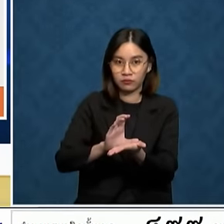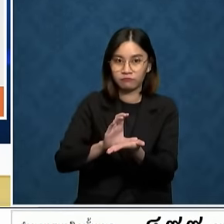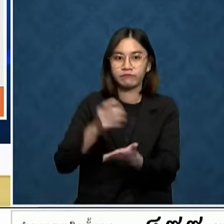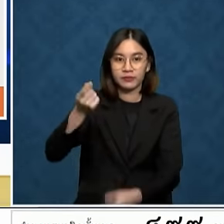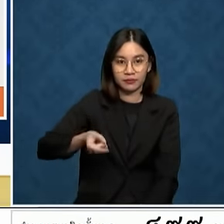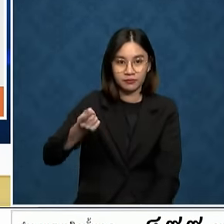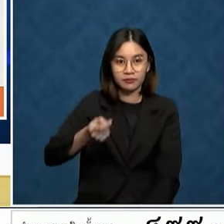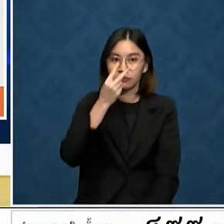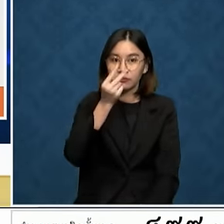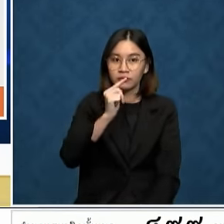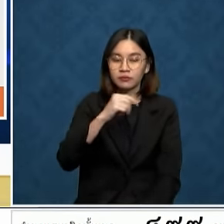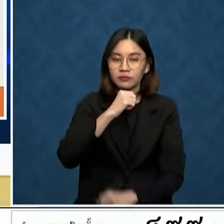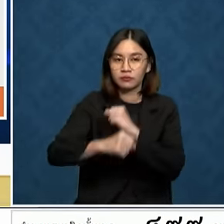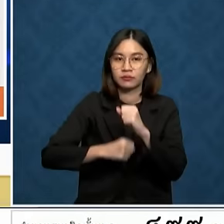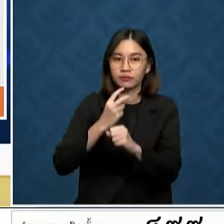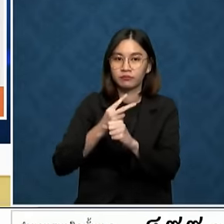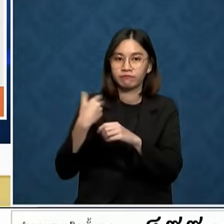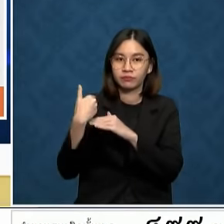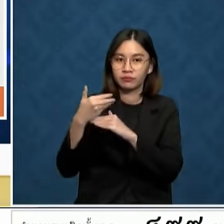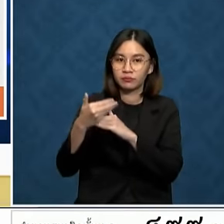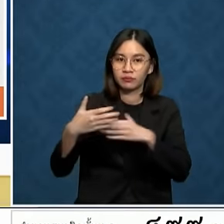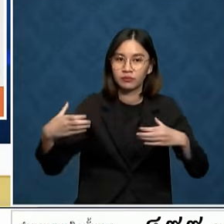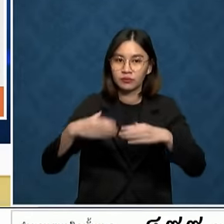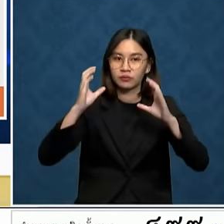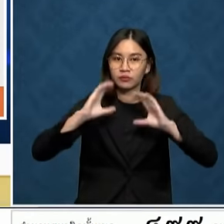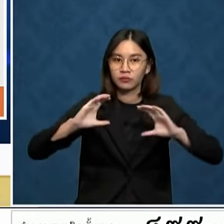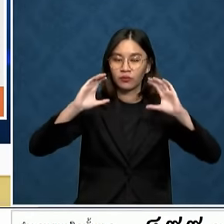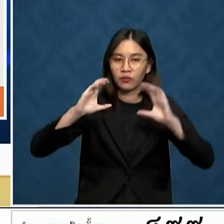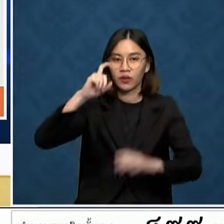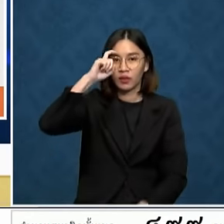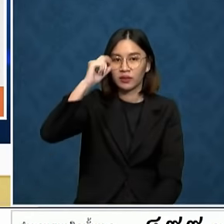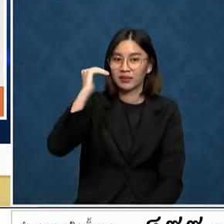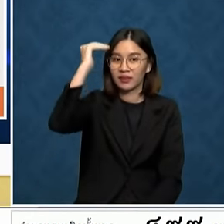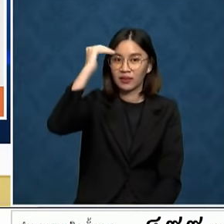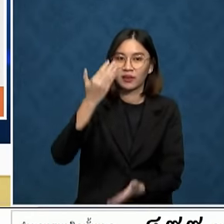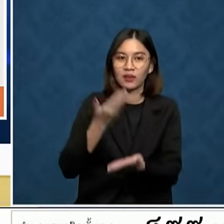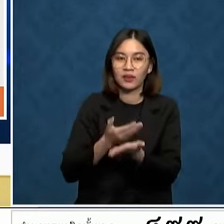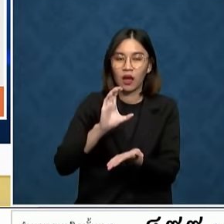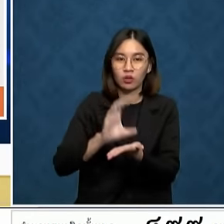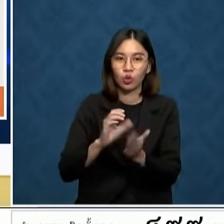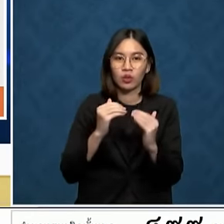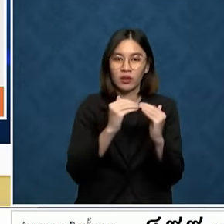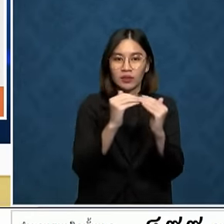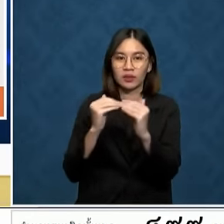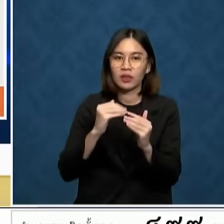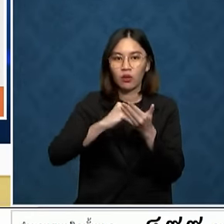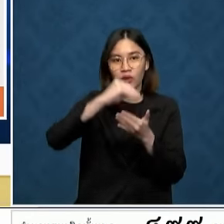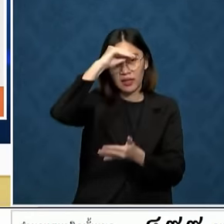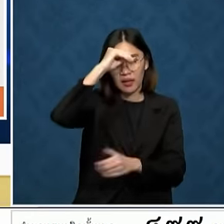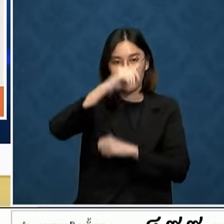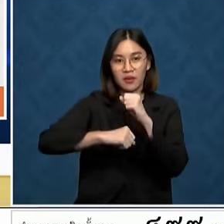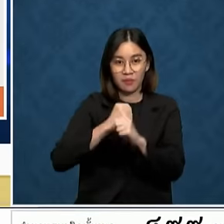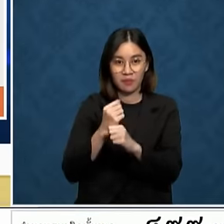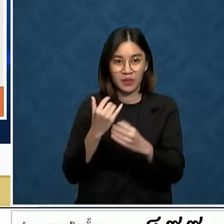ามเป็จรง เราจะเหวผ่านมา 2 ป งปมาณแล้นะครบภายใต้รัฐบาลเศษฐา งบของกองทนพคามสหบผ้าครัทกศึษาใปีล่าสุด